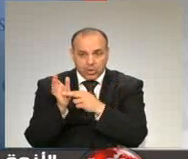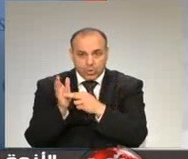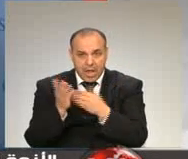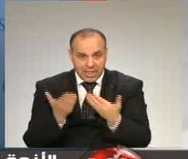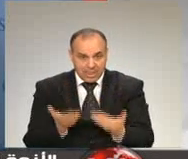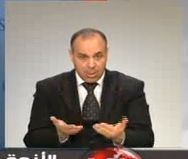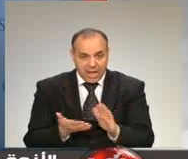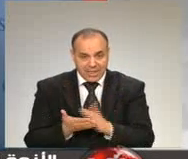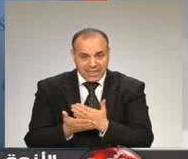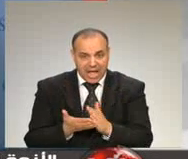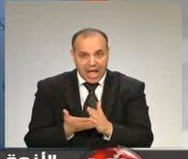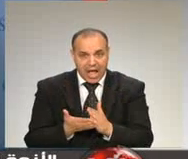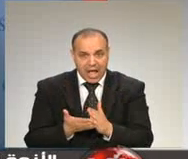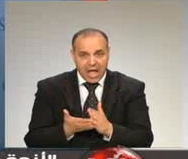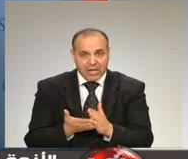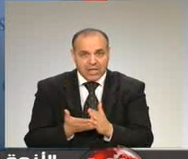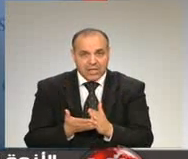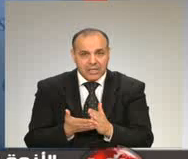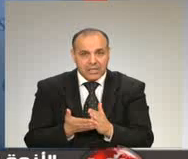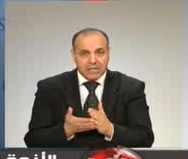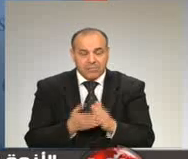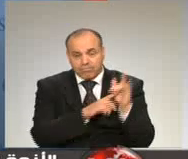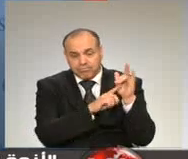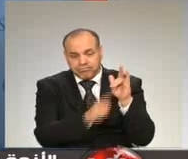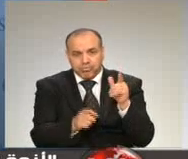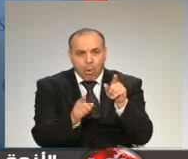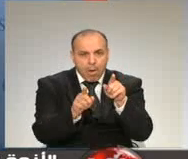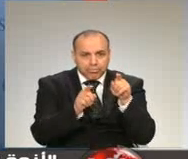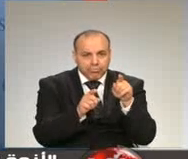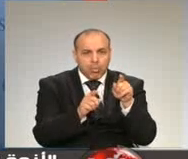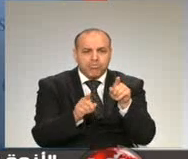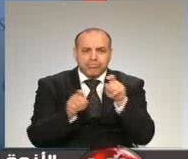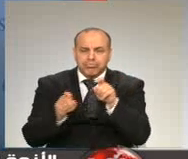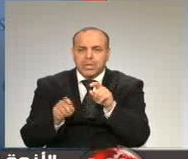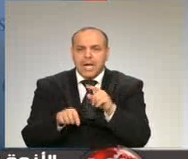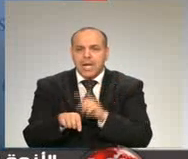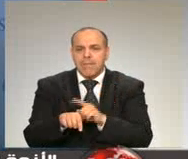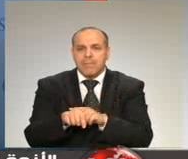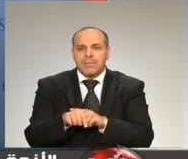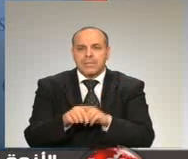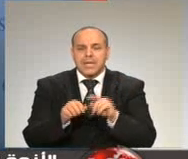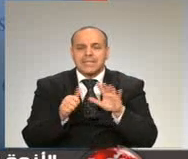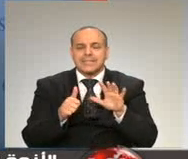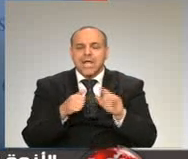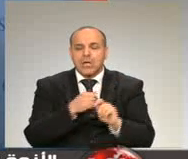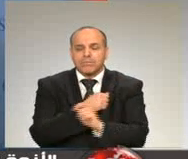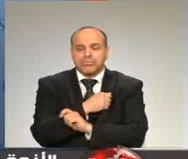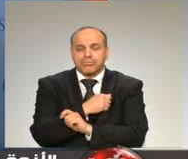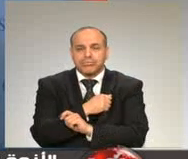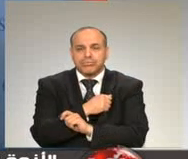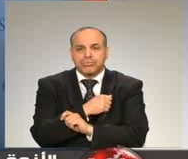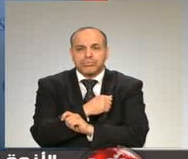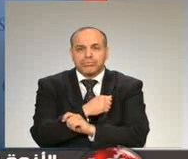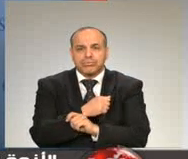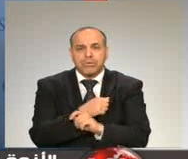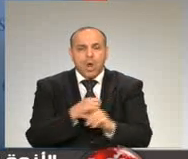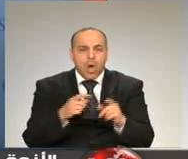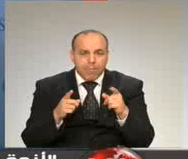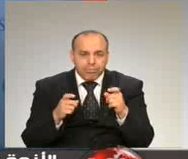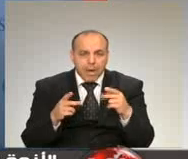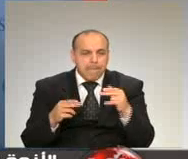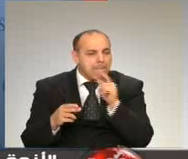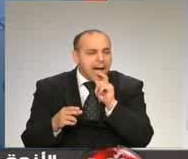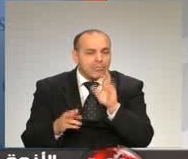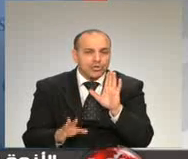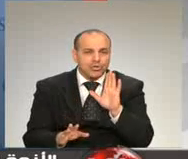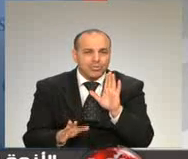بدأت استعدادا لتعليق قصفها الجوي والمدفعي لحلب لمدة 6 أسابيع للسماح بترتيب وقف لإطلاق النار